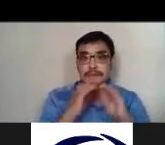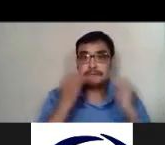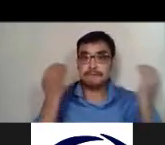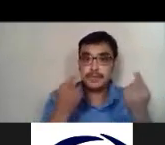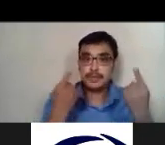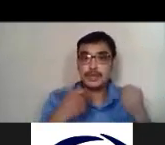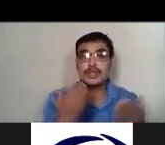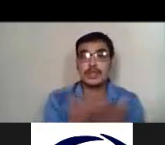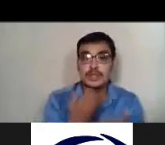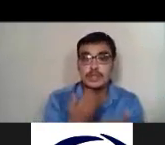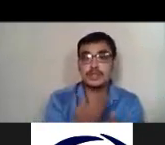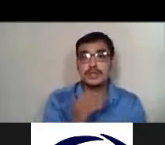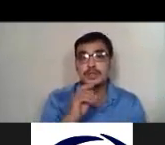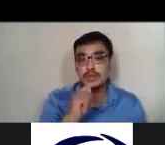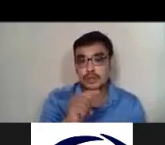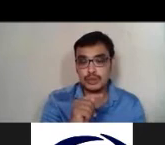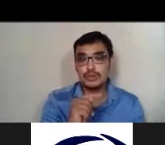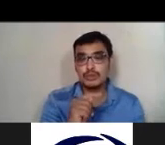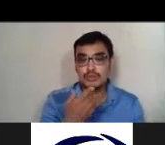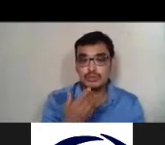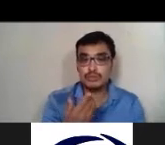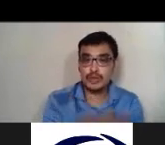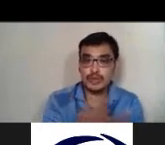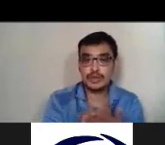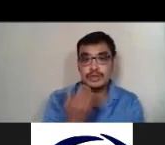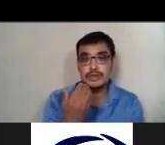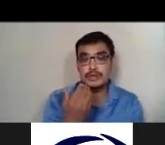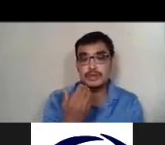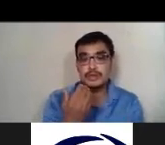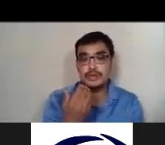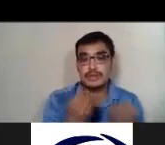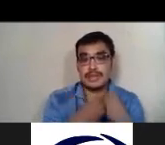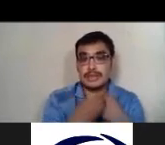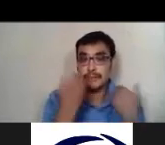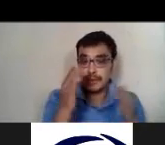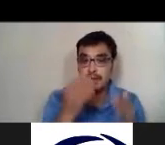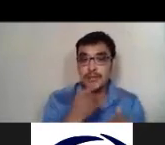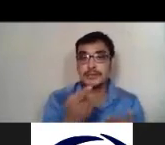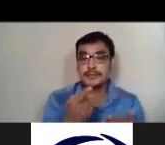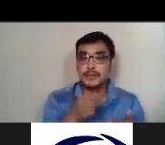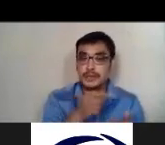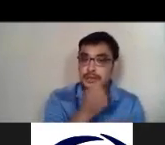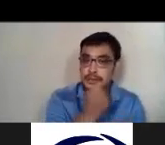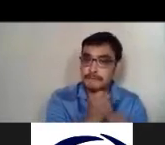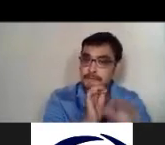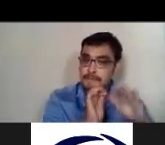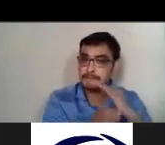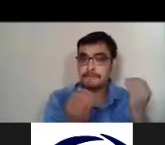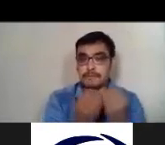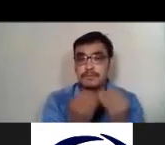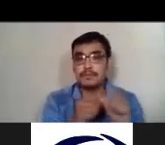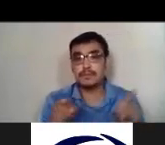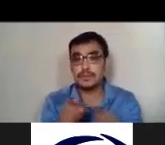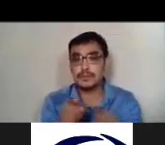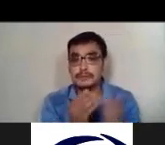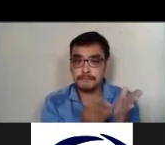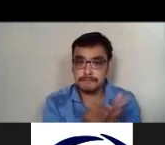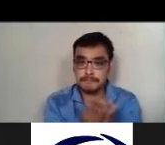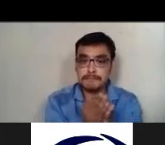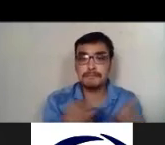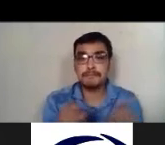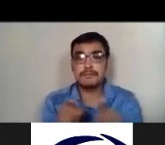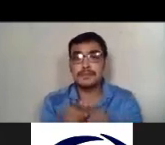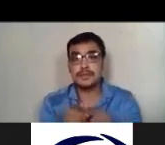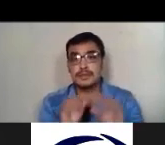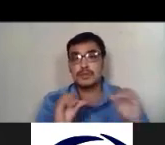हामी युएनको सदस्य राष्ट्रको हैसियतले स्वीकारेका छौँ तर यसलाई व्यवहारमा पनि उतार्नलाई चाहिँ यहाँ माननीयज्यू पनि हुनुभएको भएर